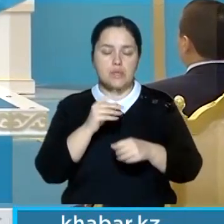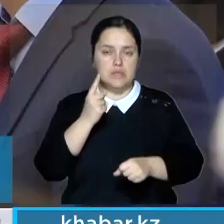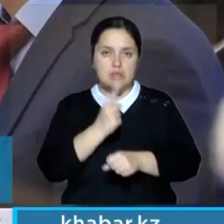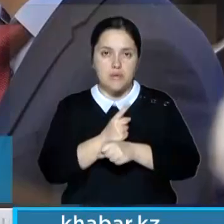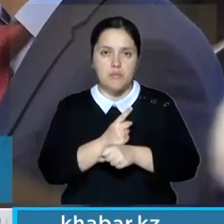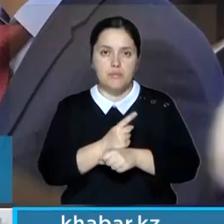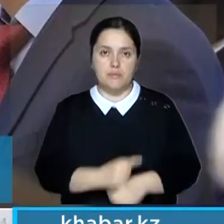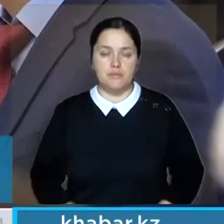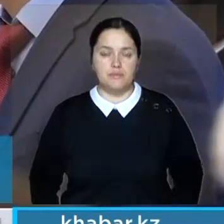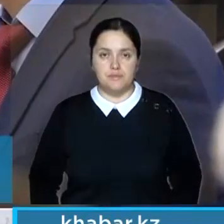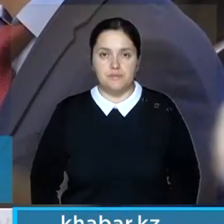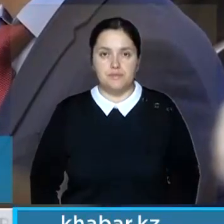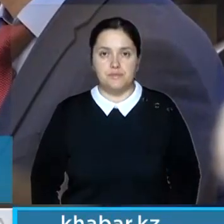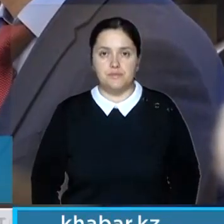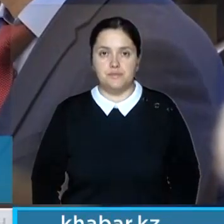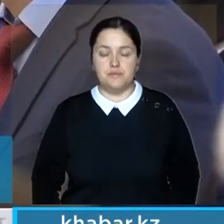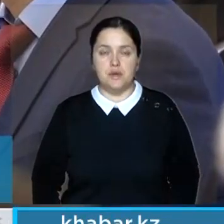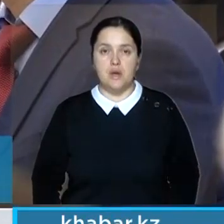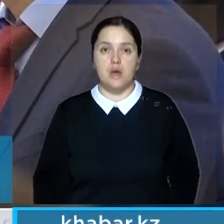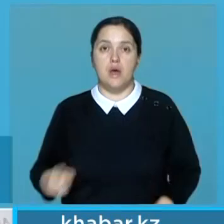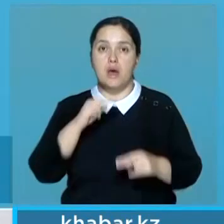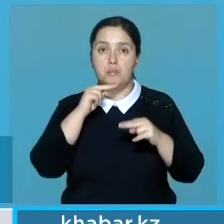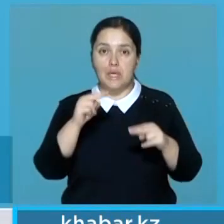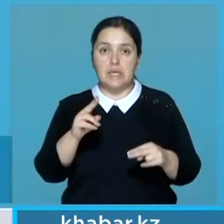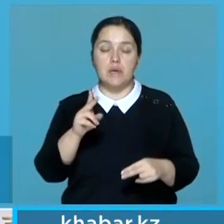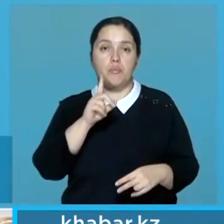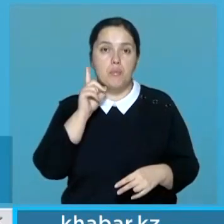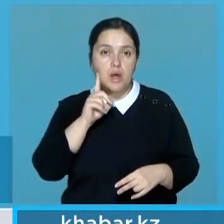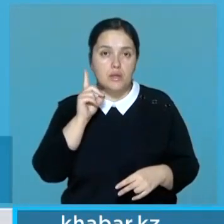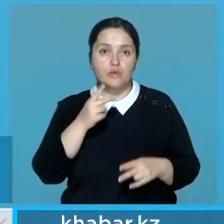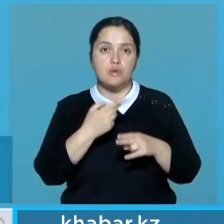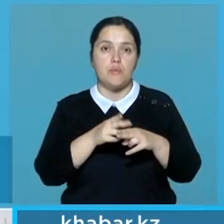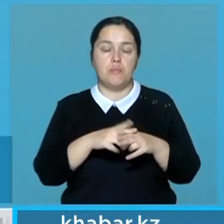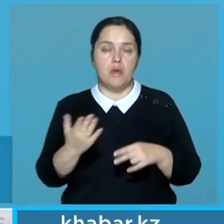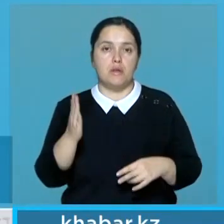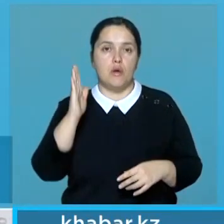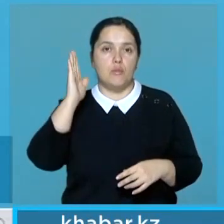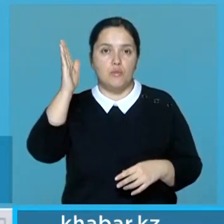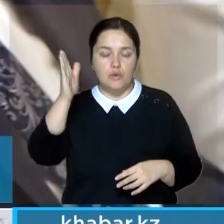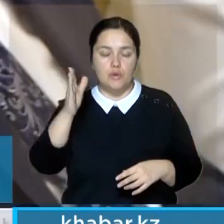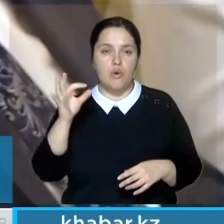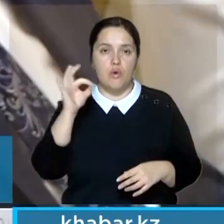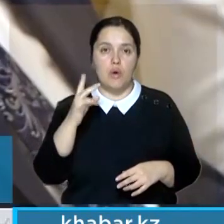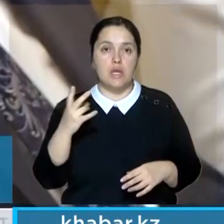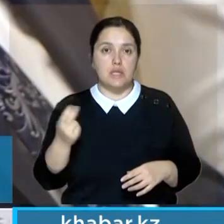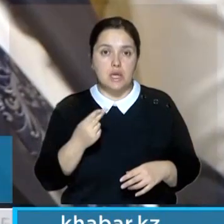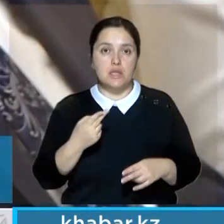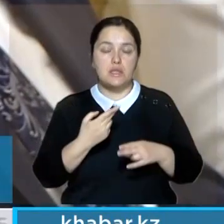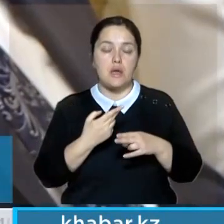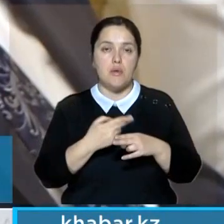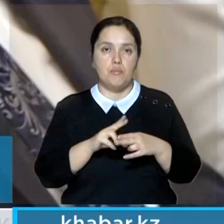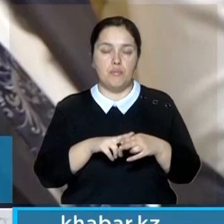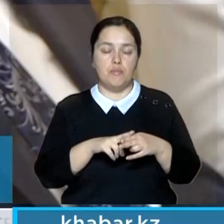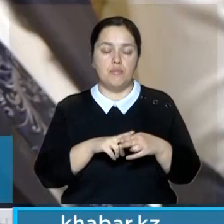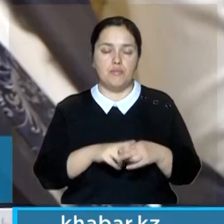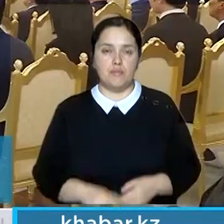обществе. Отдельно глава государства обратился к молодежи страны. Они определяют будущий облик нации. Они и есть